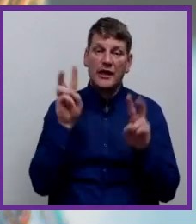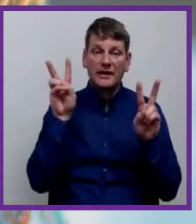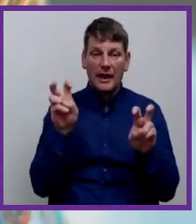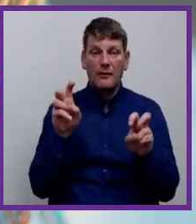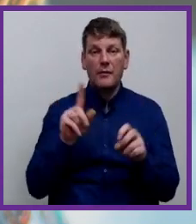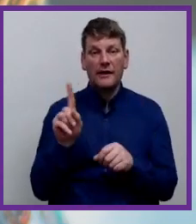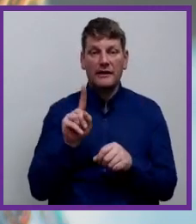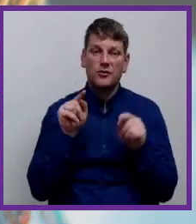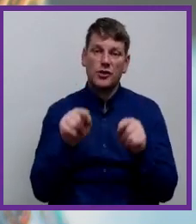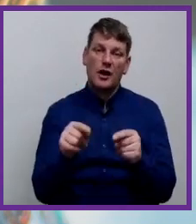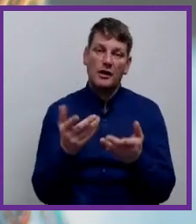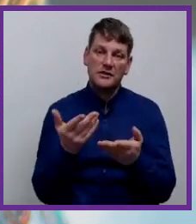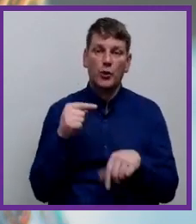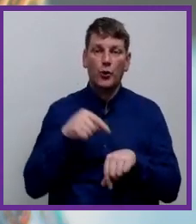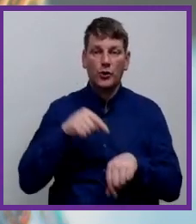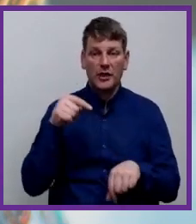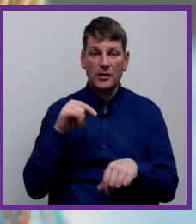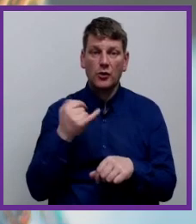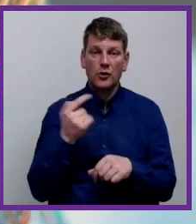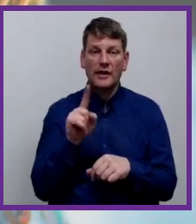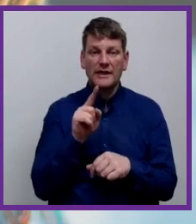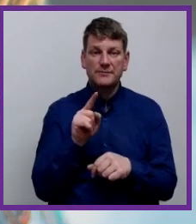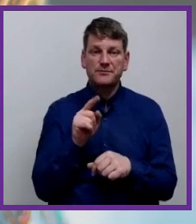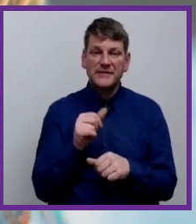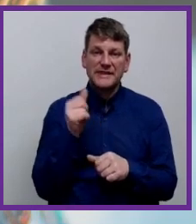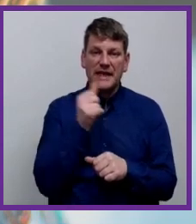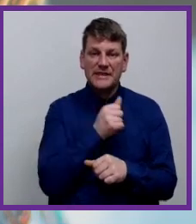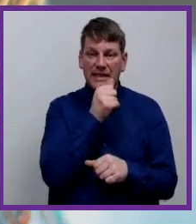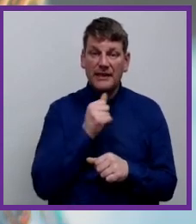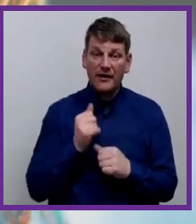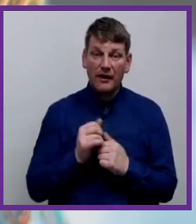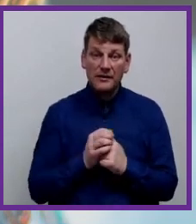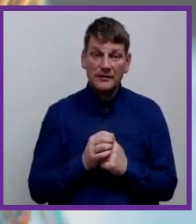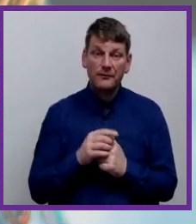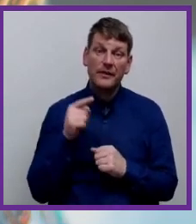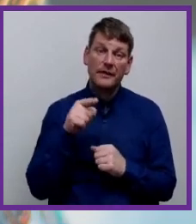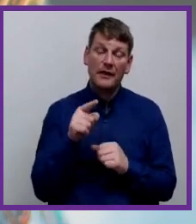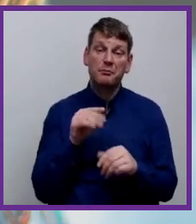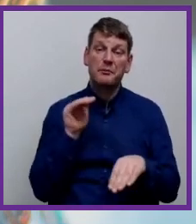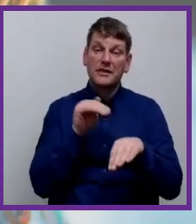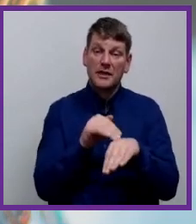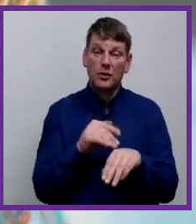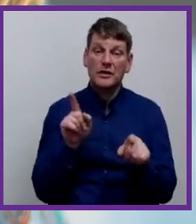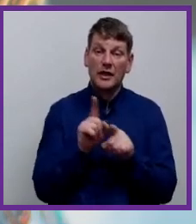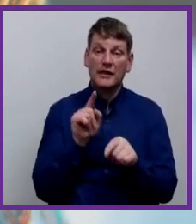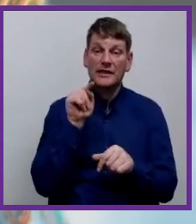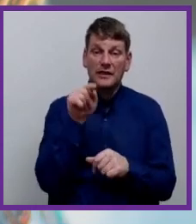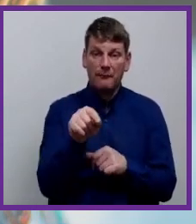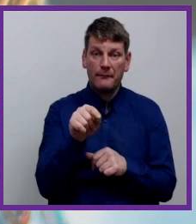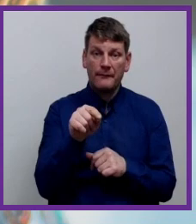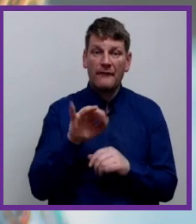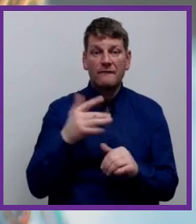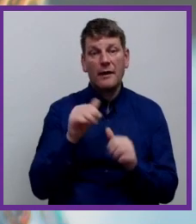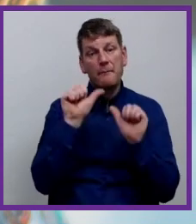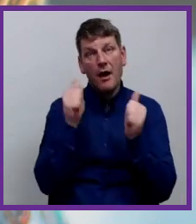tāds jutīgāks vai sensitīvāks. Un tad pieskaroties arī tam, vai tad